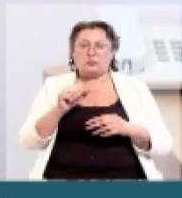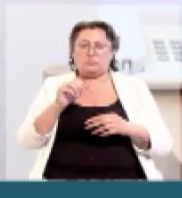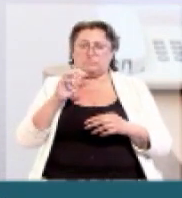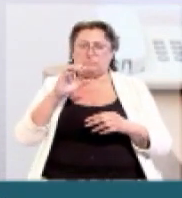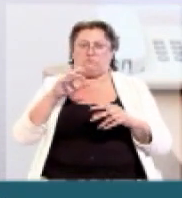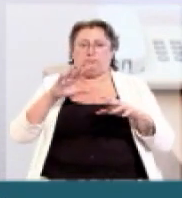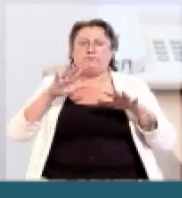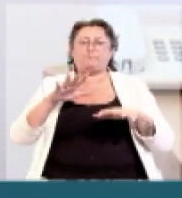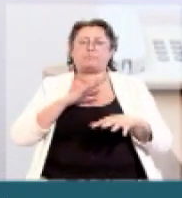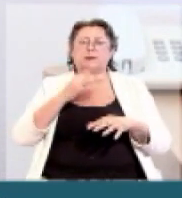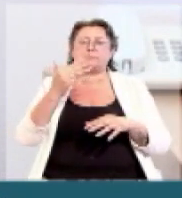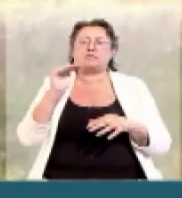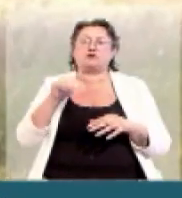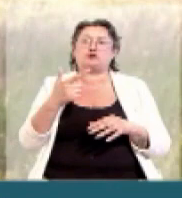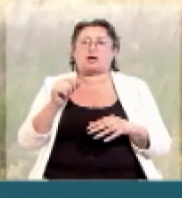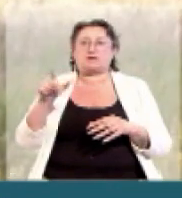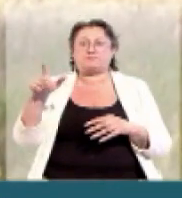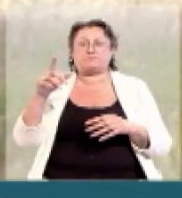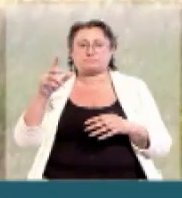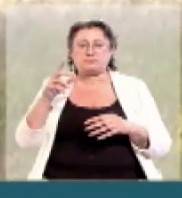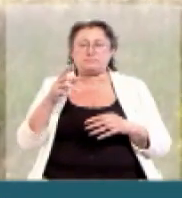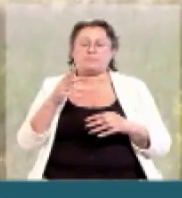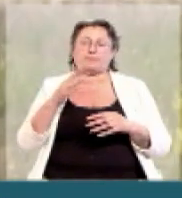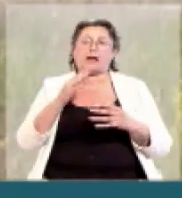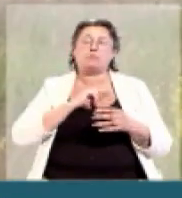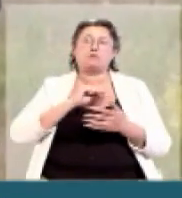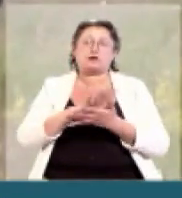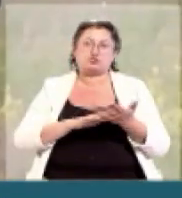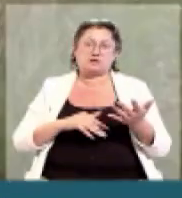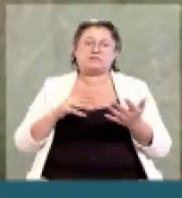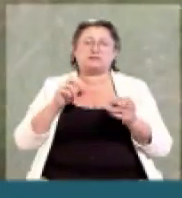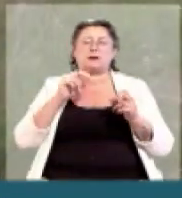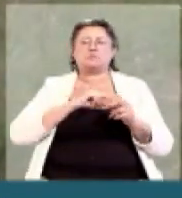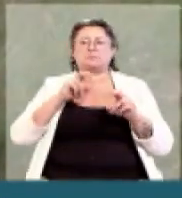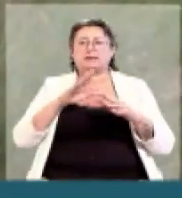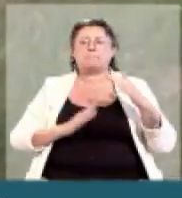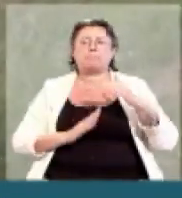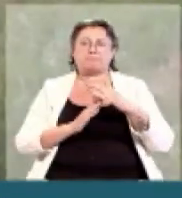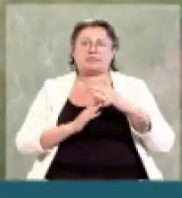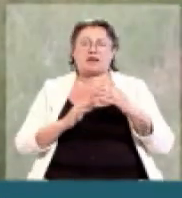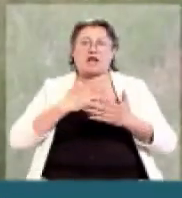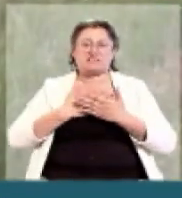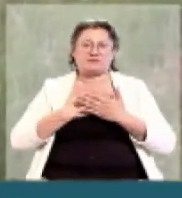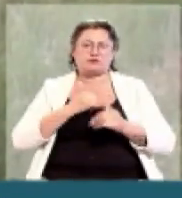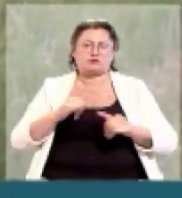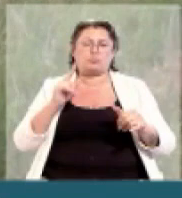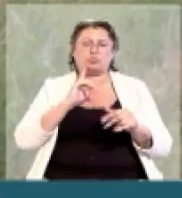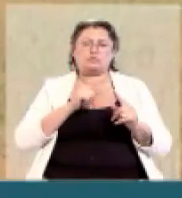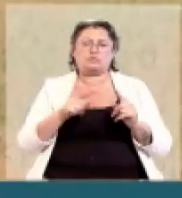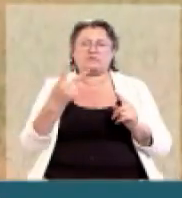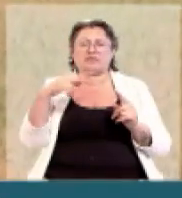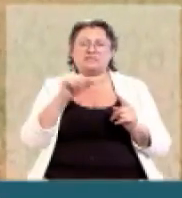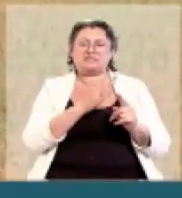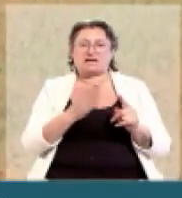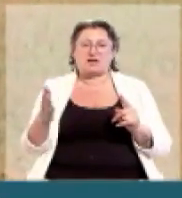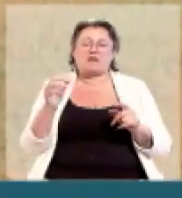саранче обработано 35 тысяч гектар. Работы на полях продолжаются. По прогнозам специалистов, пик активности насекомых продлится еще порядка